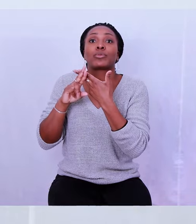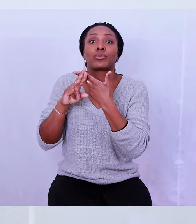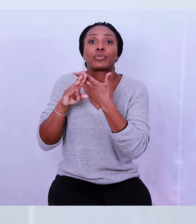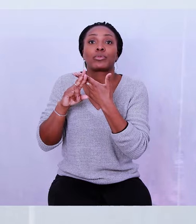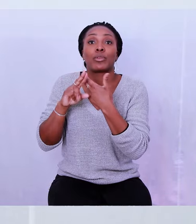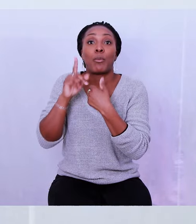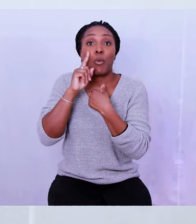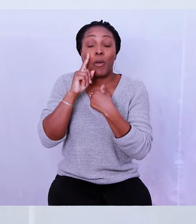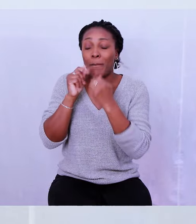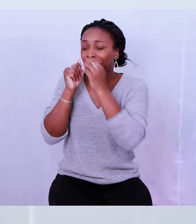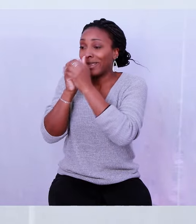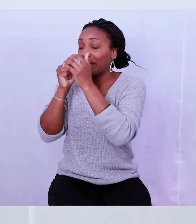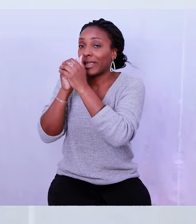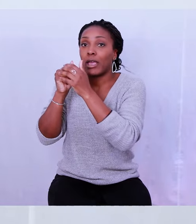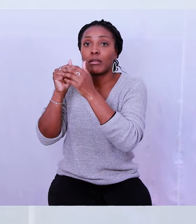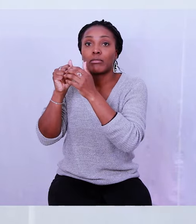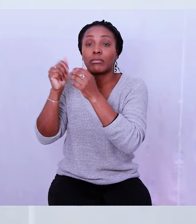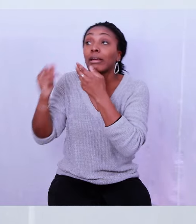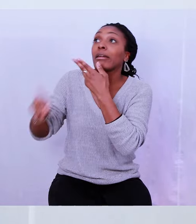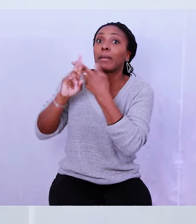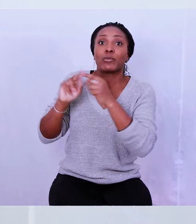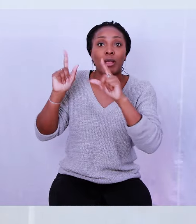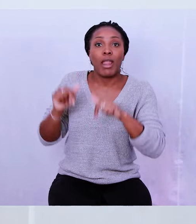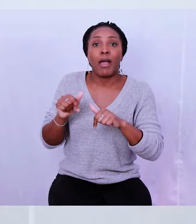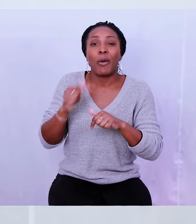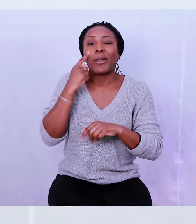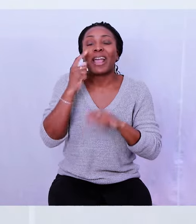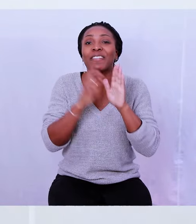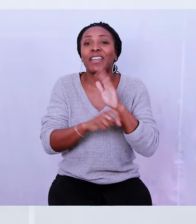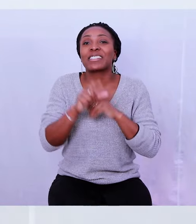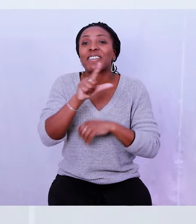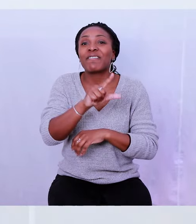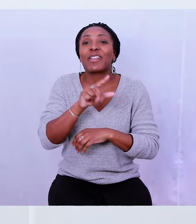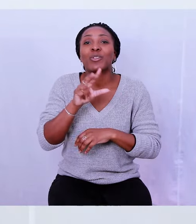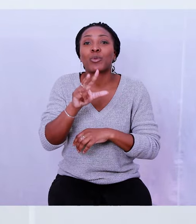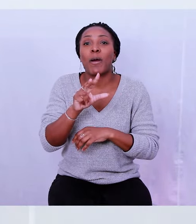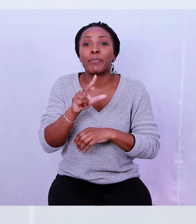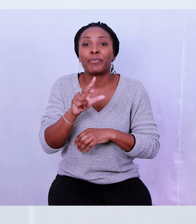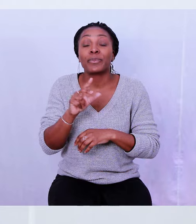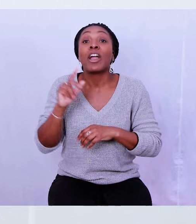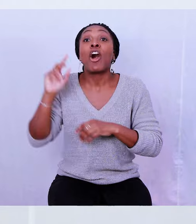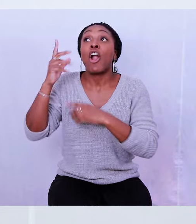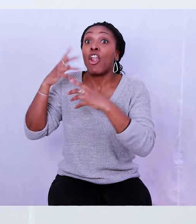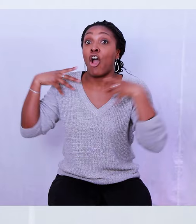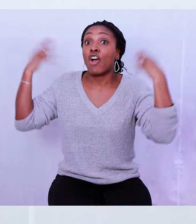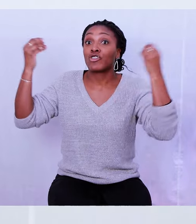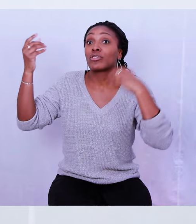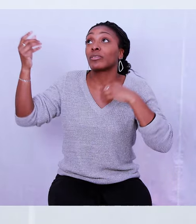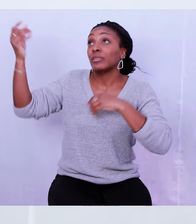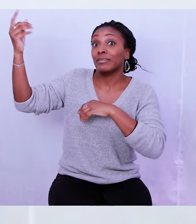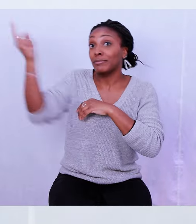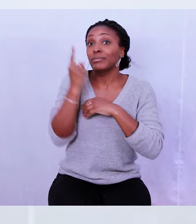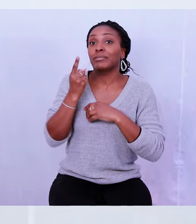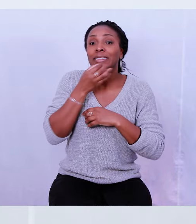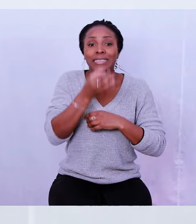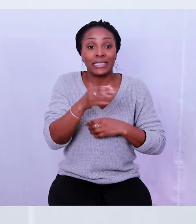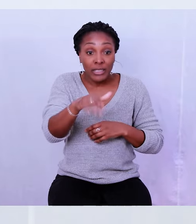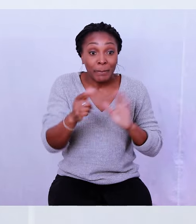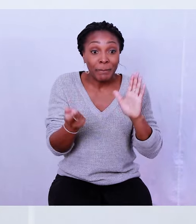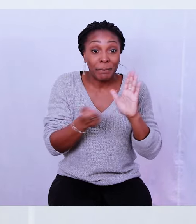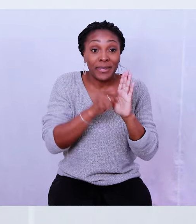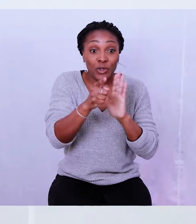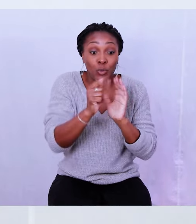a entendu sa prière. Et voici la réponse au verset 23. Lorsque tu as commencé à prier, la parole est sortie et je viens